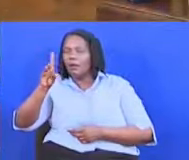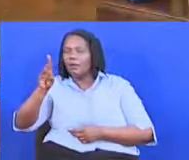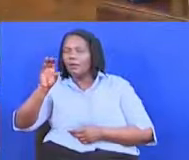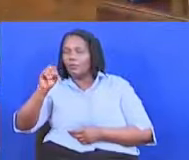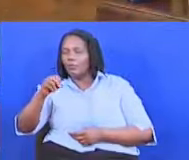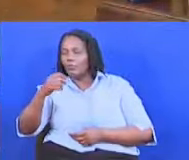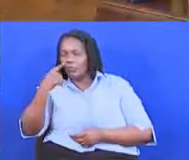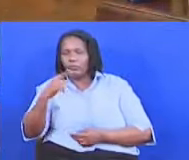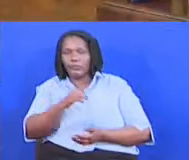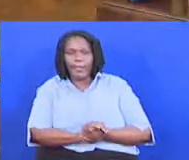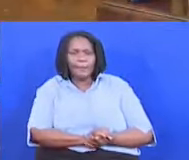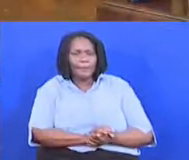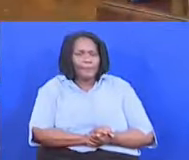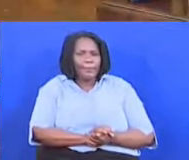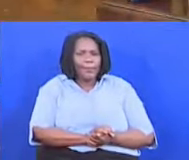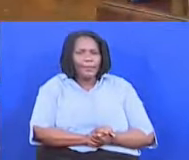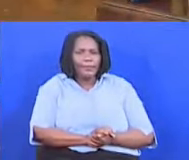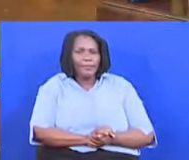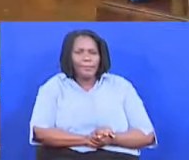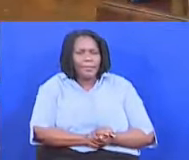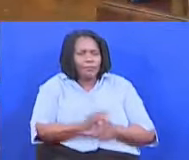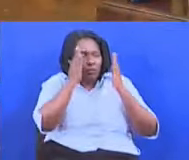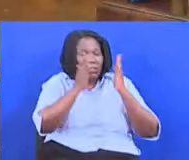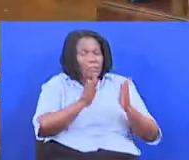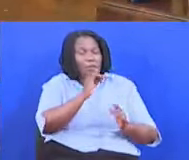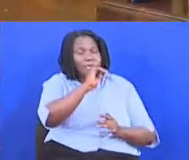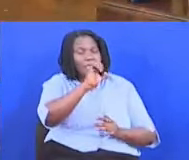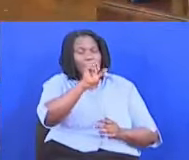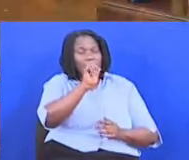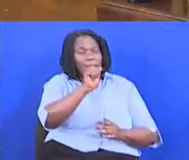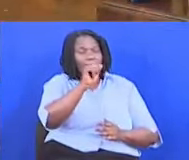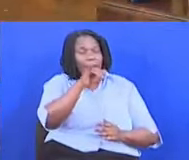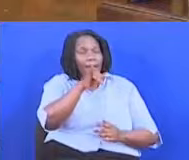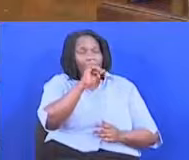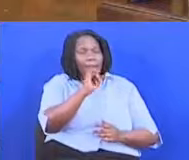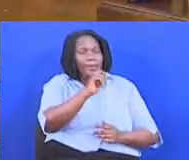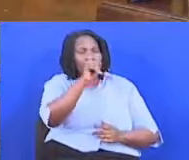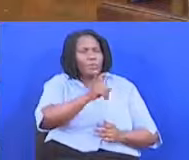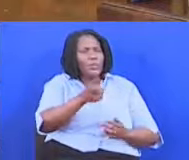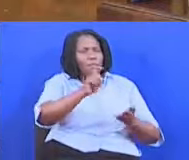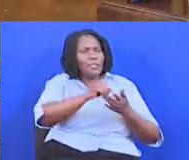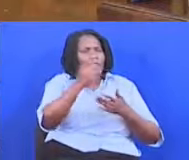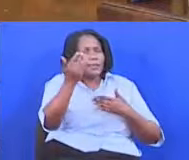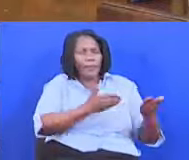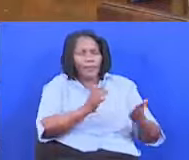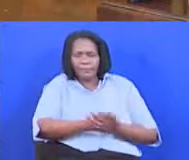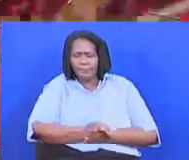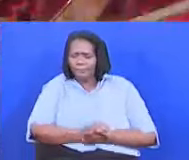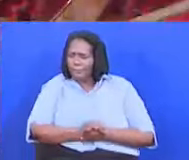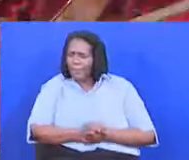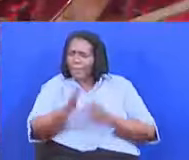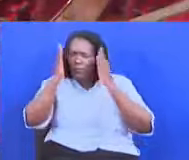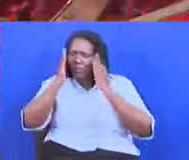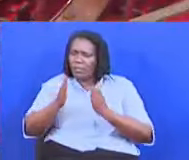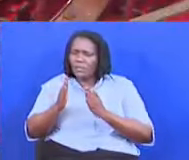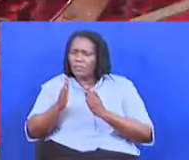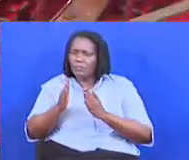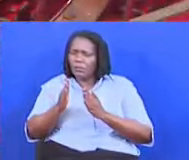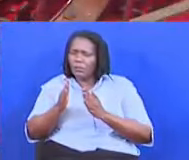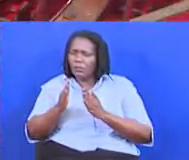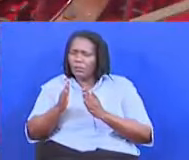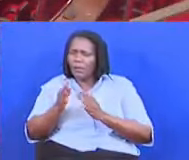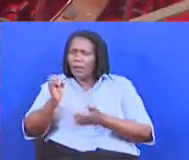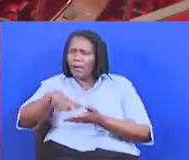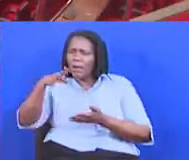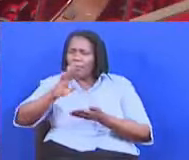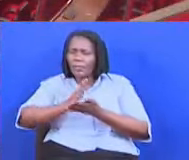Zakaria Isai, swali la nyongeza. Nakushukuru Mheshimiwa Spika. Kwa kuwa gharama ya usafishaji wa figo nchini imekuwa kubwa